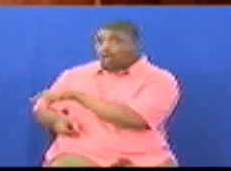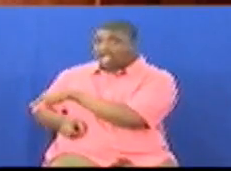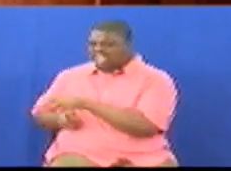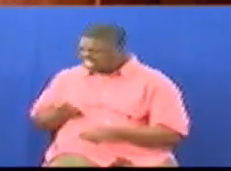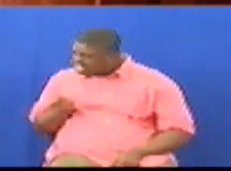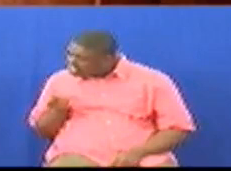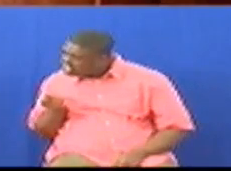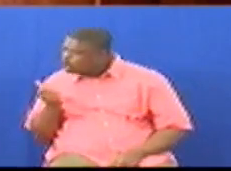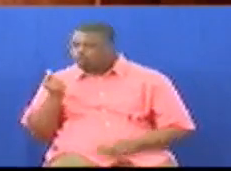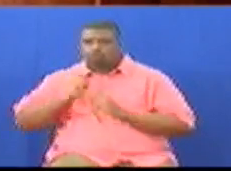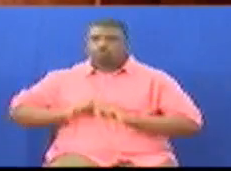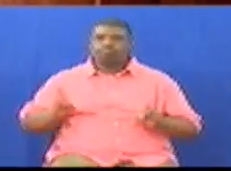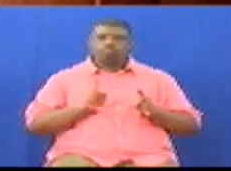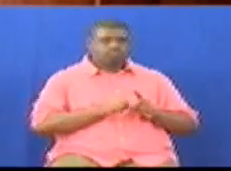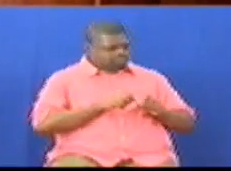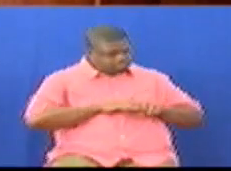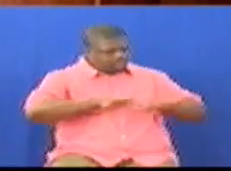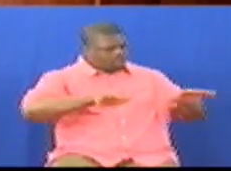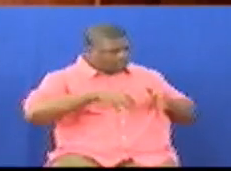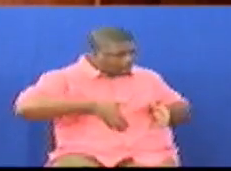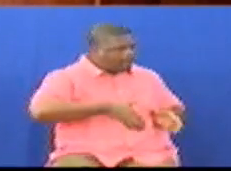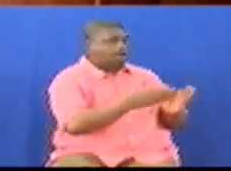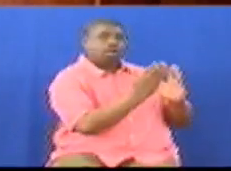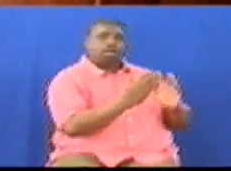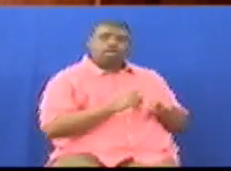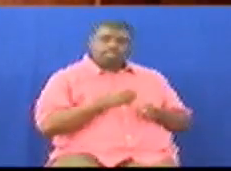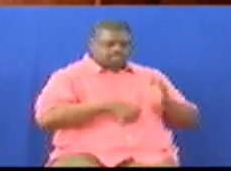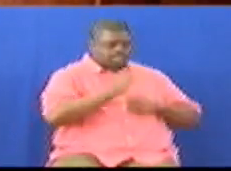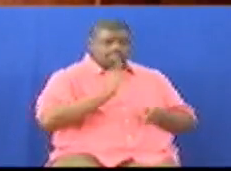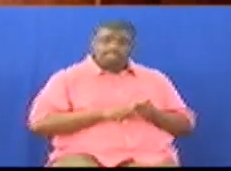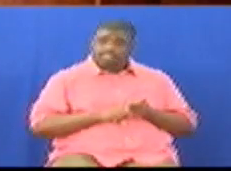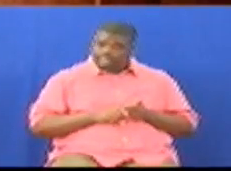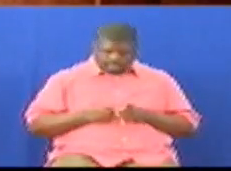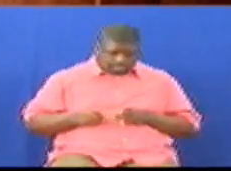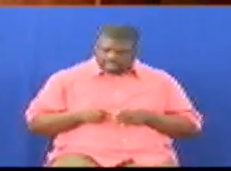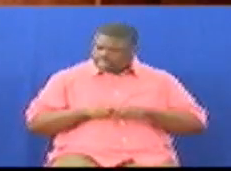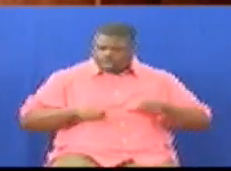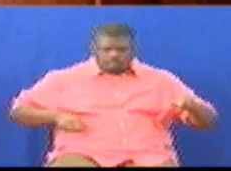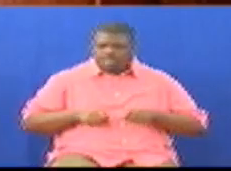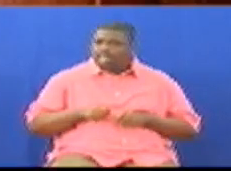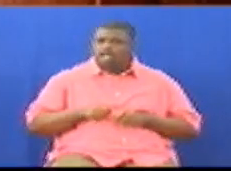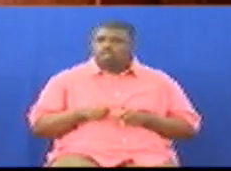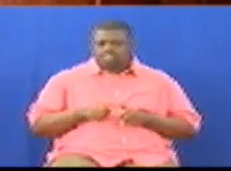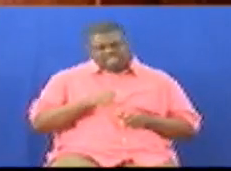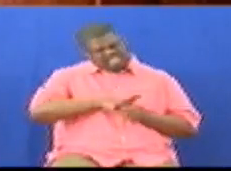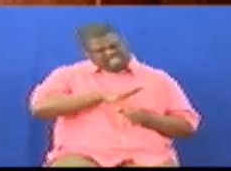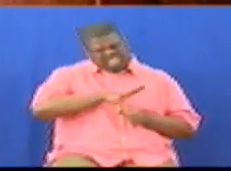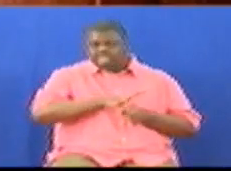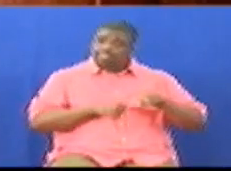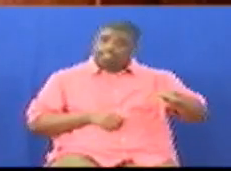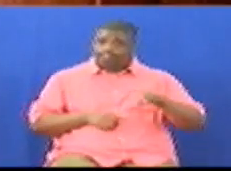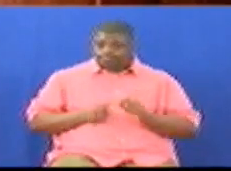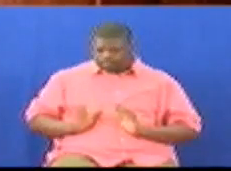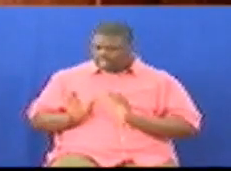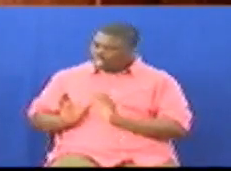sana ukilinganishwa na mtandao wa barabara zaidi ya kilomita 108,000 zinazohudumiwa. Kamati inashauri